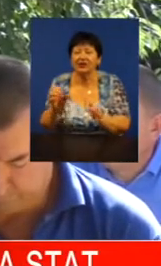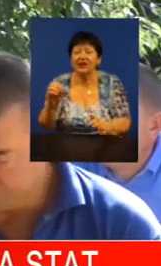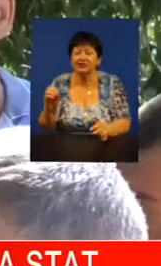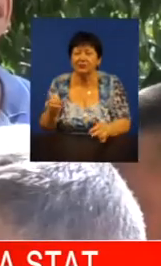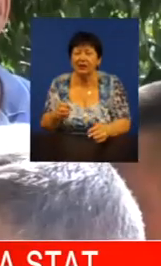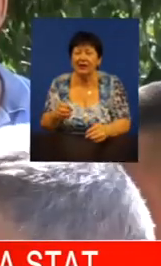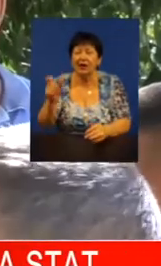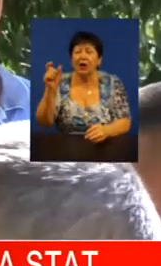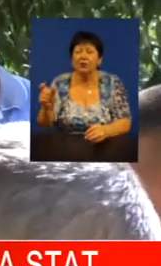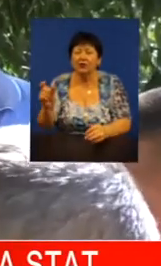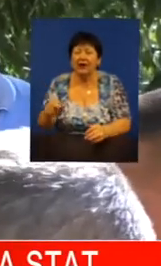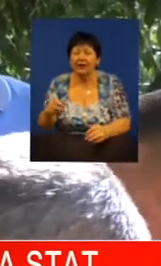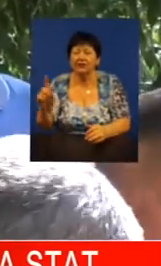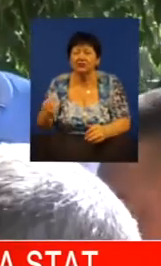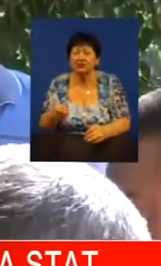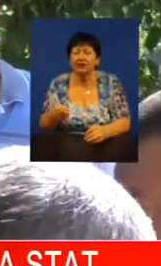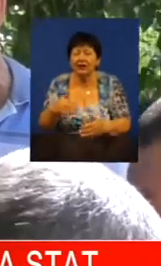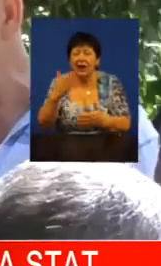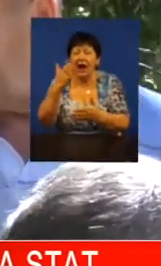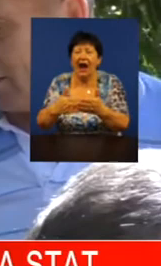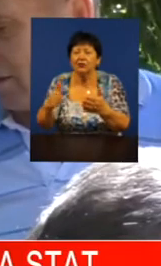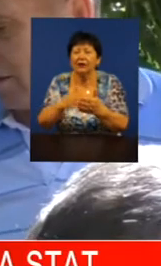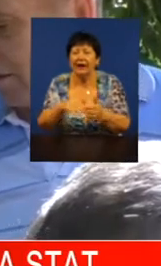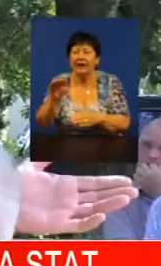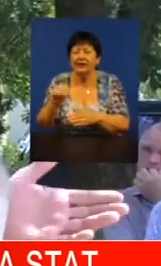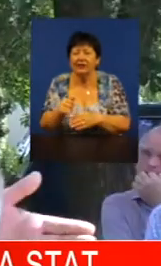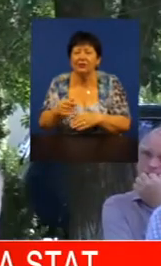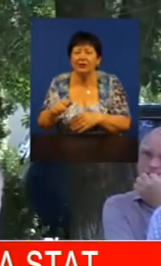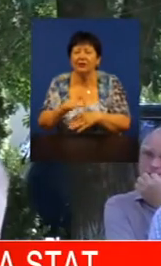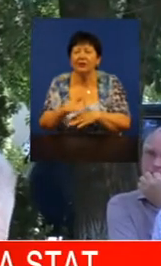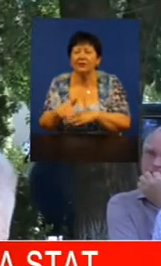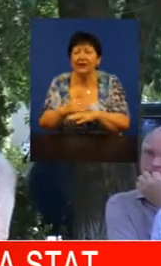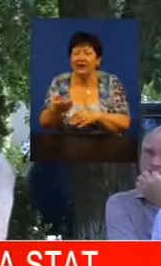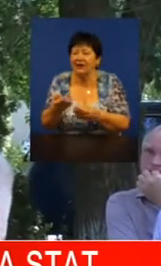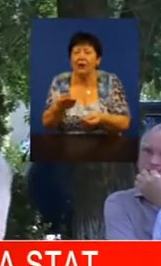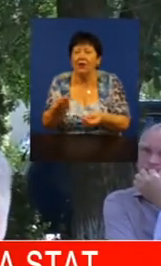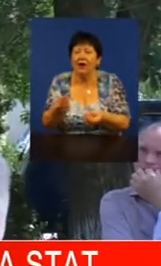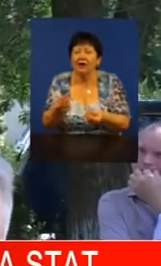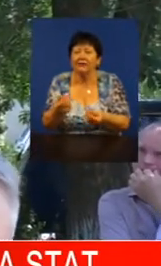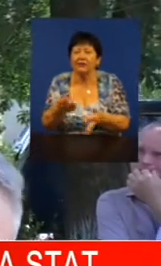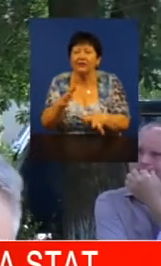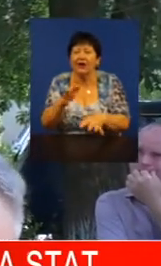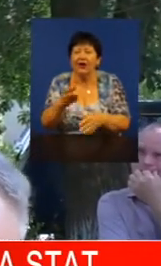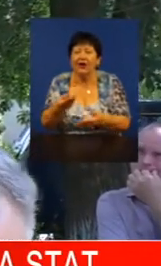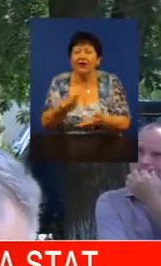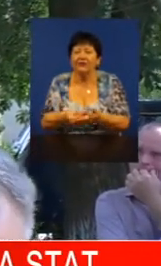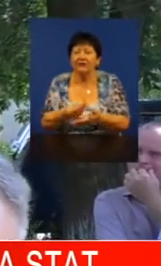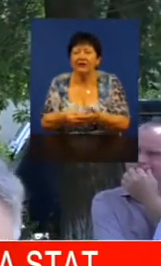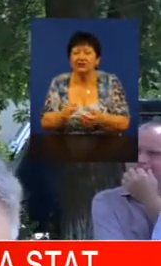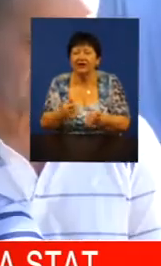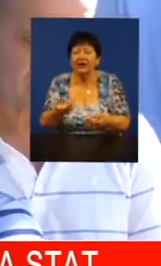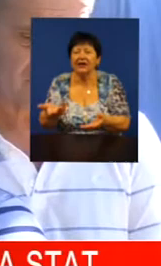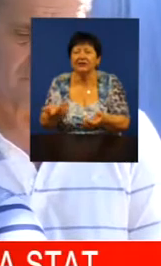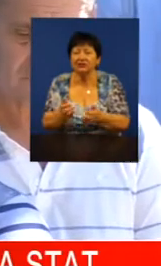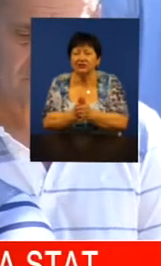agricultorii solicită reeșalonarea creditelor, pentru că fermierii nu au resurse financiare. Ei cer ca dobânda pentru luna